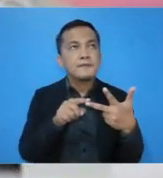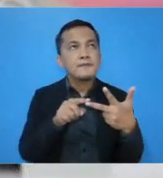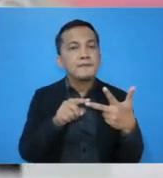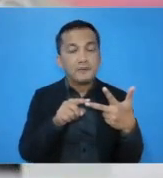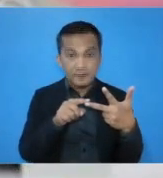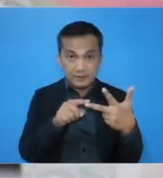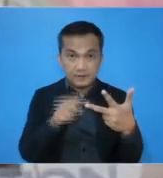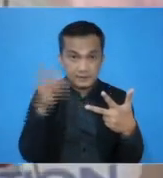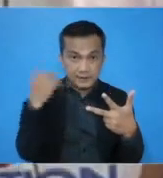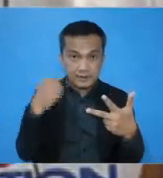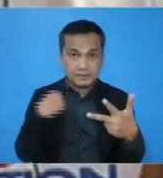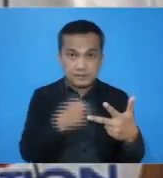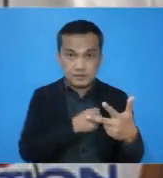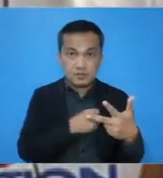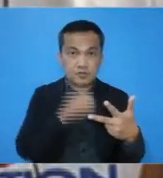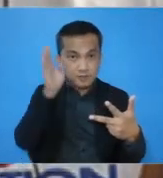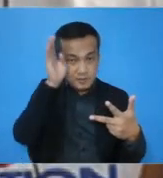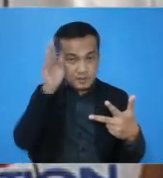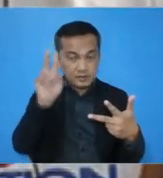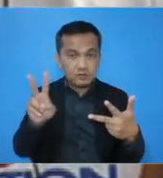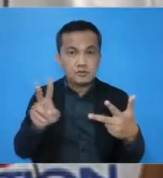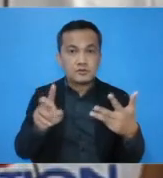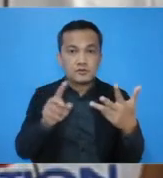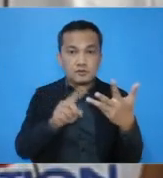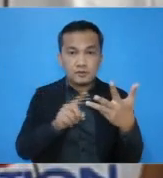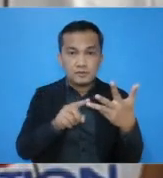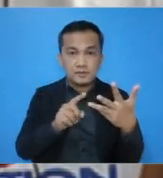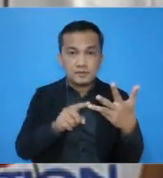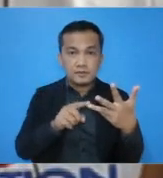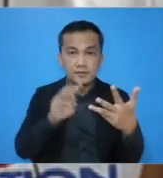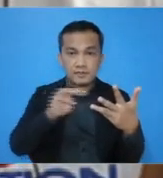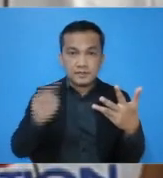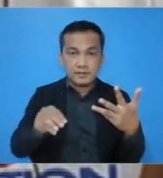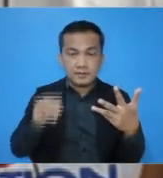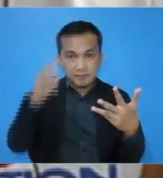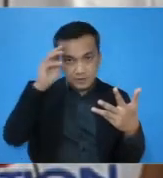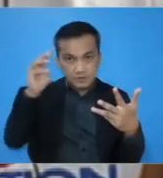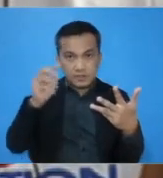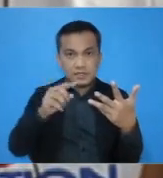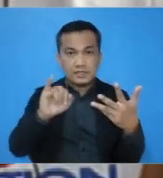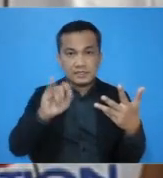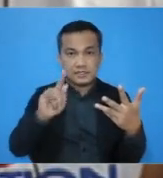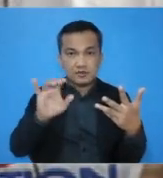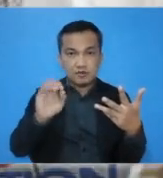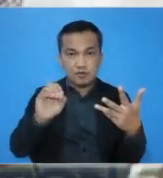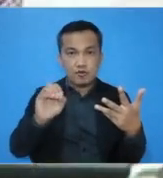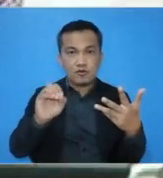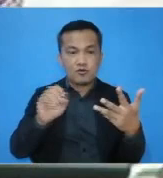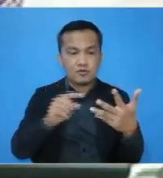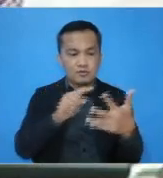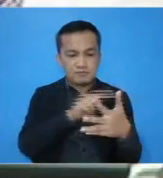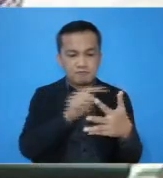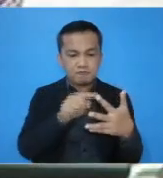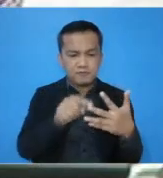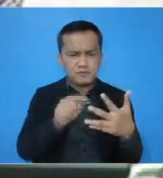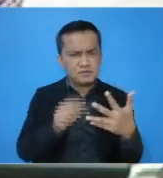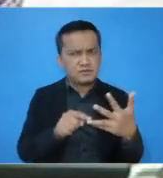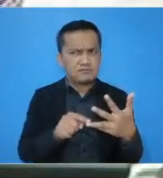Senator Bongbong Marcos, it includes sa Manila Mayor Isko Moreno, no? Yun yung mga narinig ko, and it includes